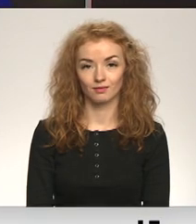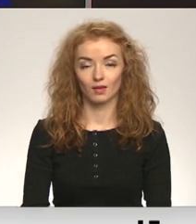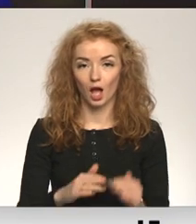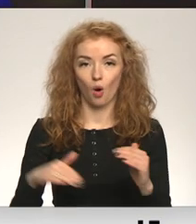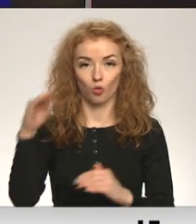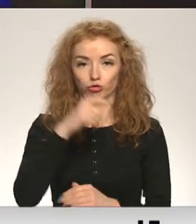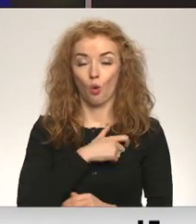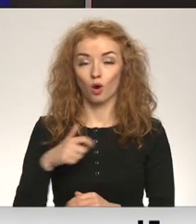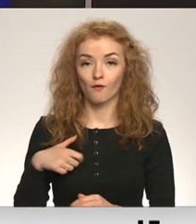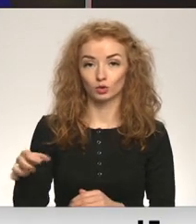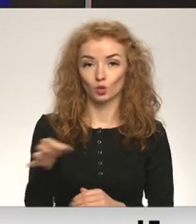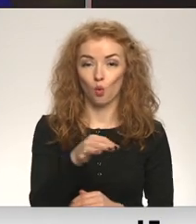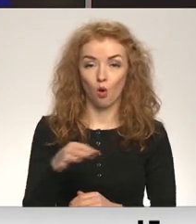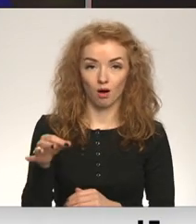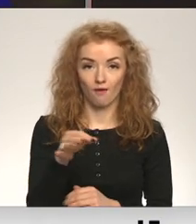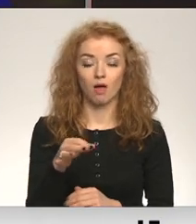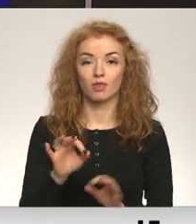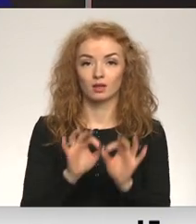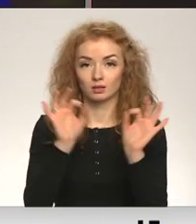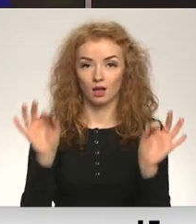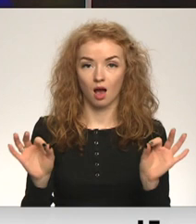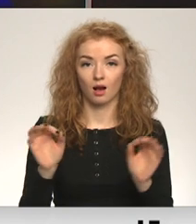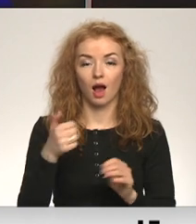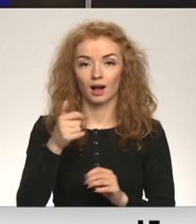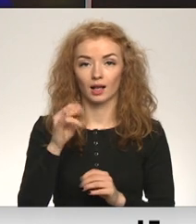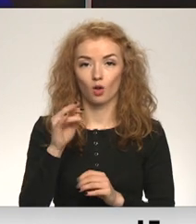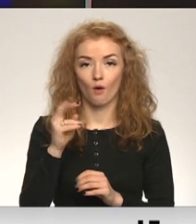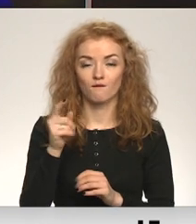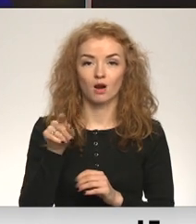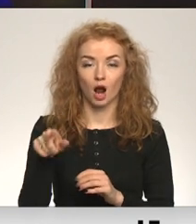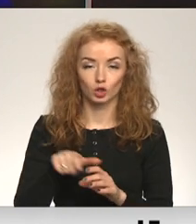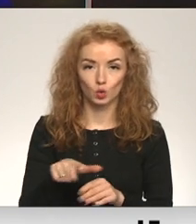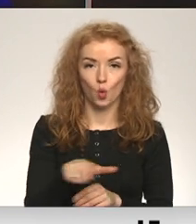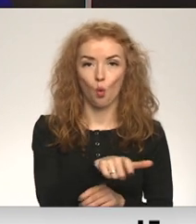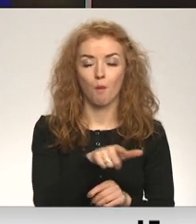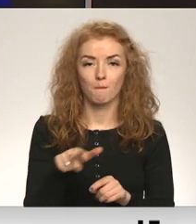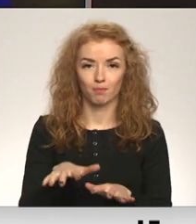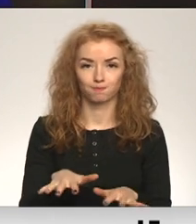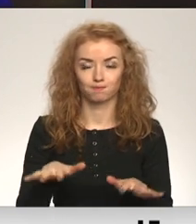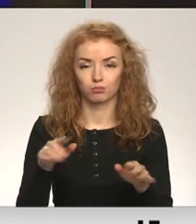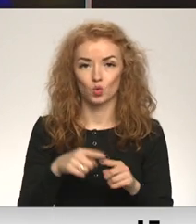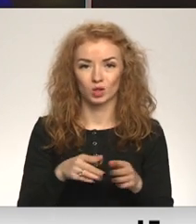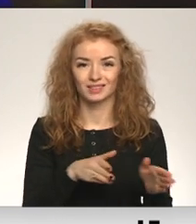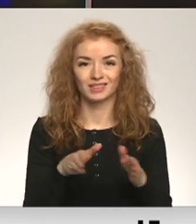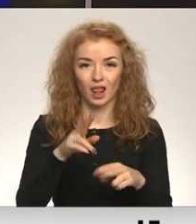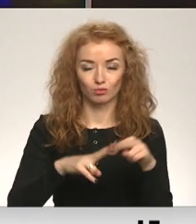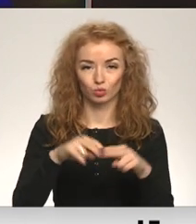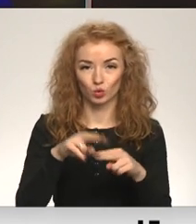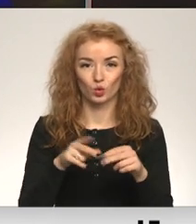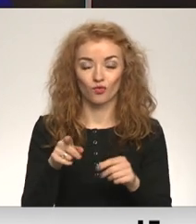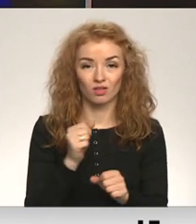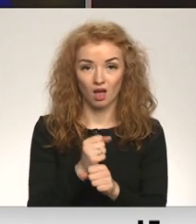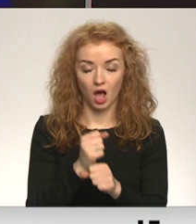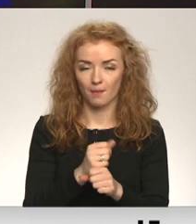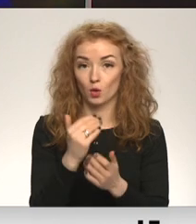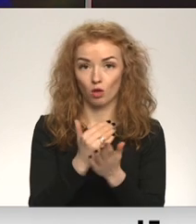Augšdaugavas novadā Taboras pagastā sākusies Gļinovkas upes krastu erozija un gultnes aizsērējums, jo ceļa izbūves darbos pārkāpti vairāki